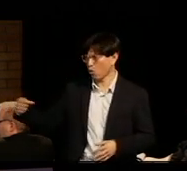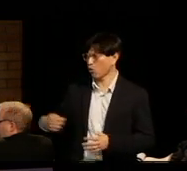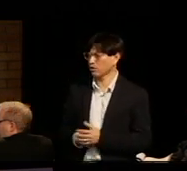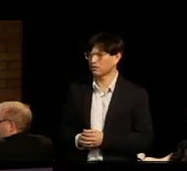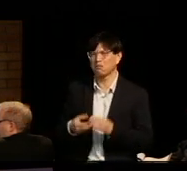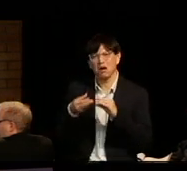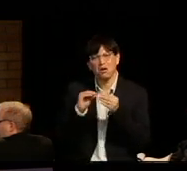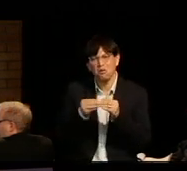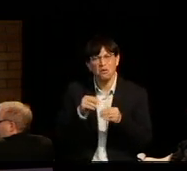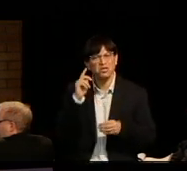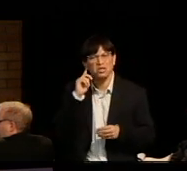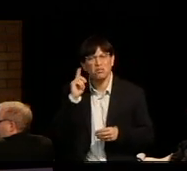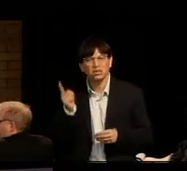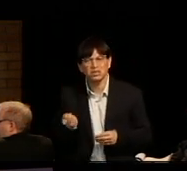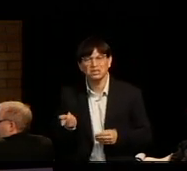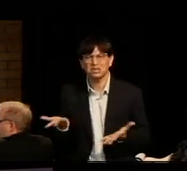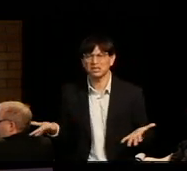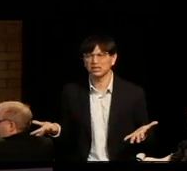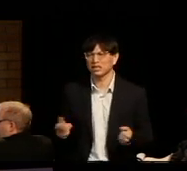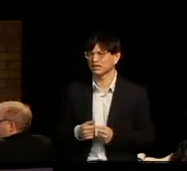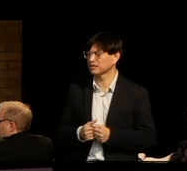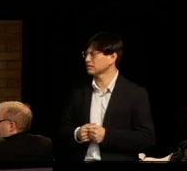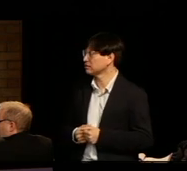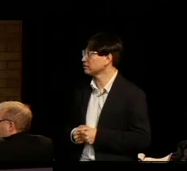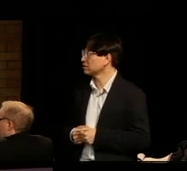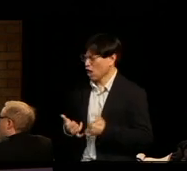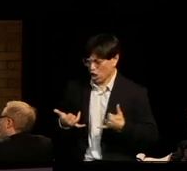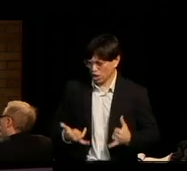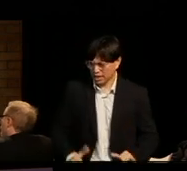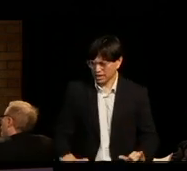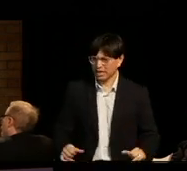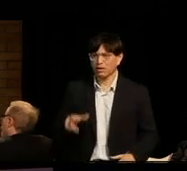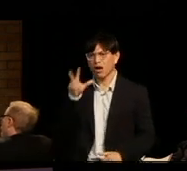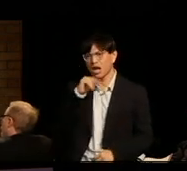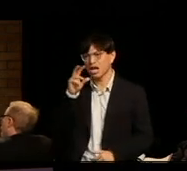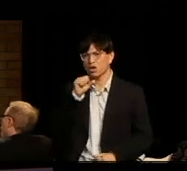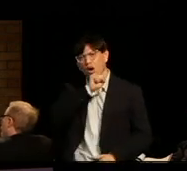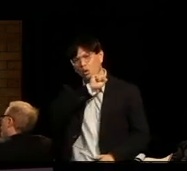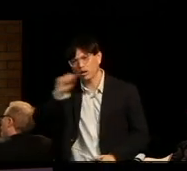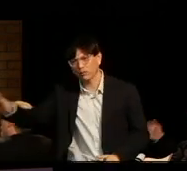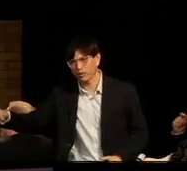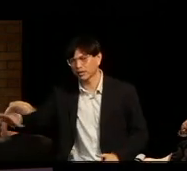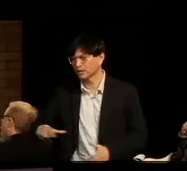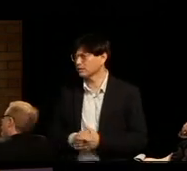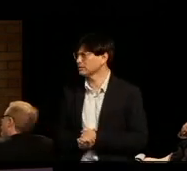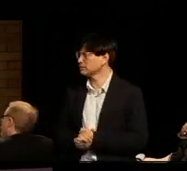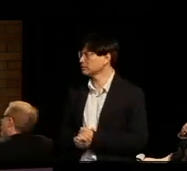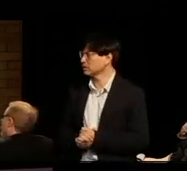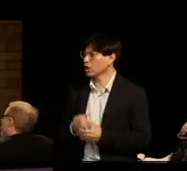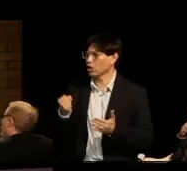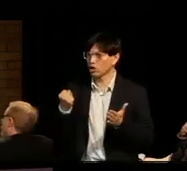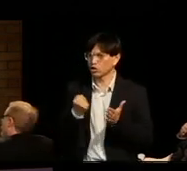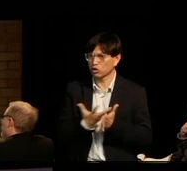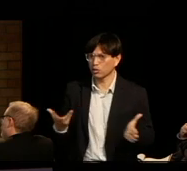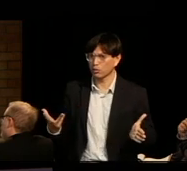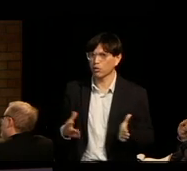sentire ciascuno nella nella propria lingua nativa questo annuncio Ecco questa è la questione fondamentale del linguaggio